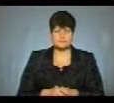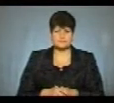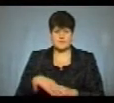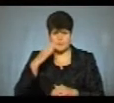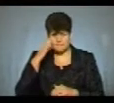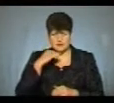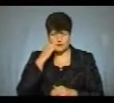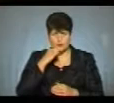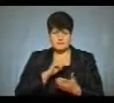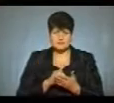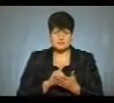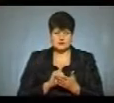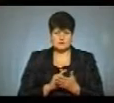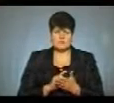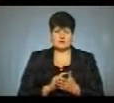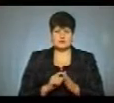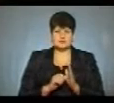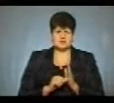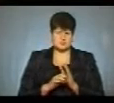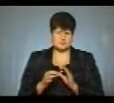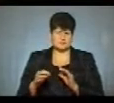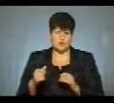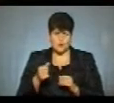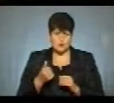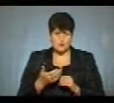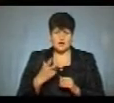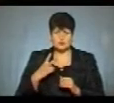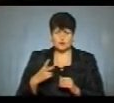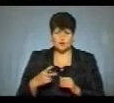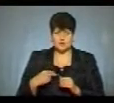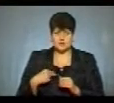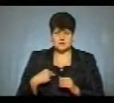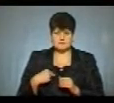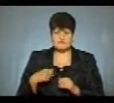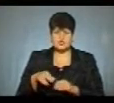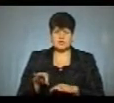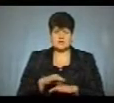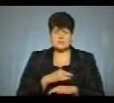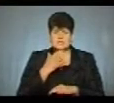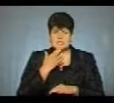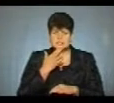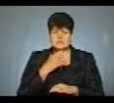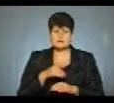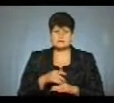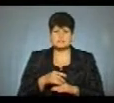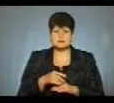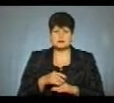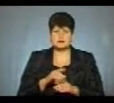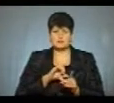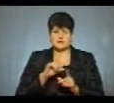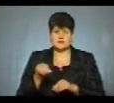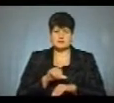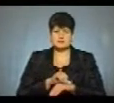Батько пенсіонер 70 років, а дочка вийшла заміж за іноземця і живе за